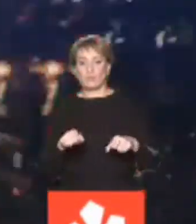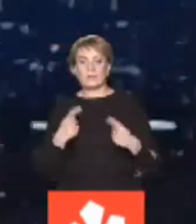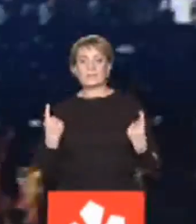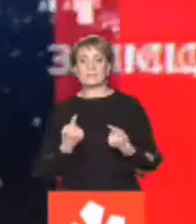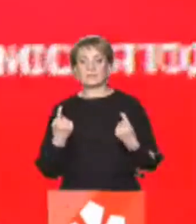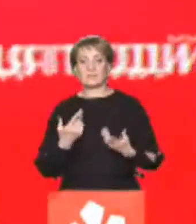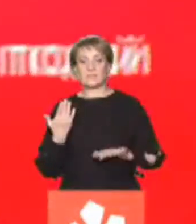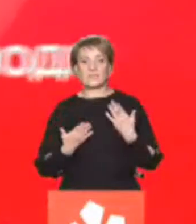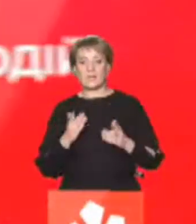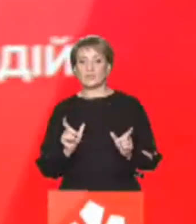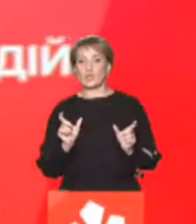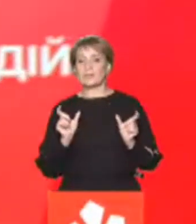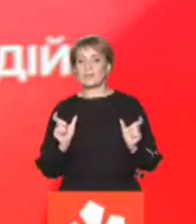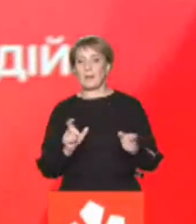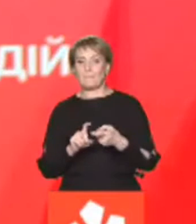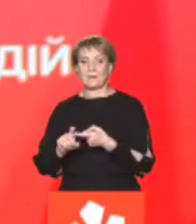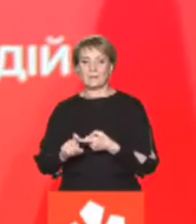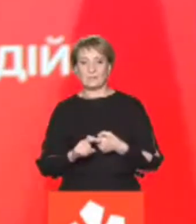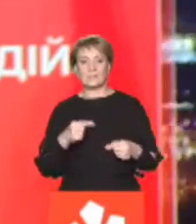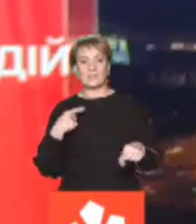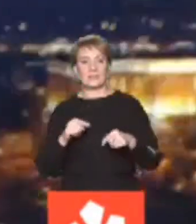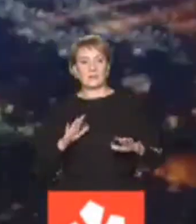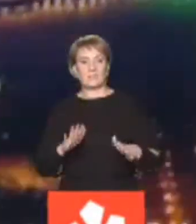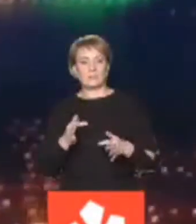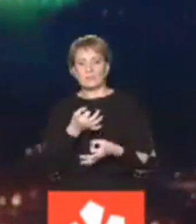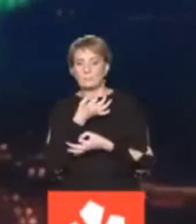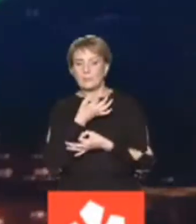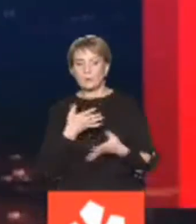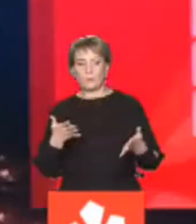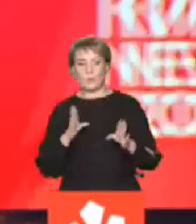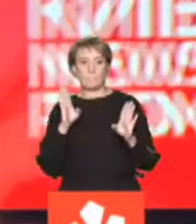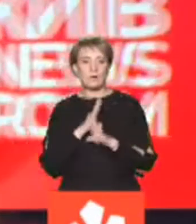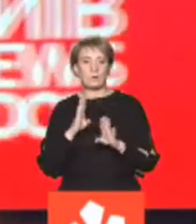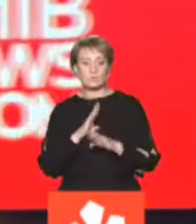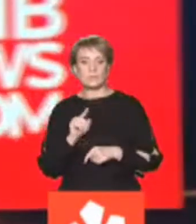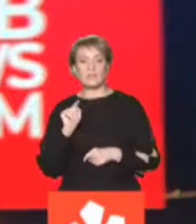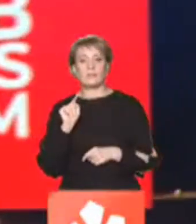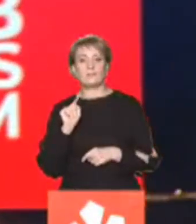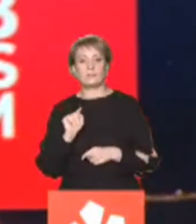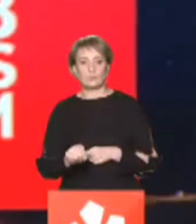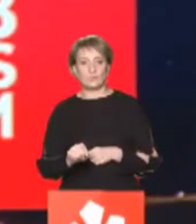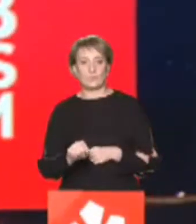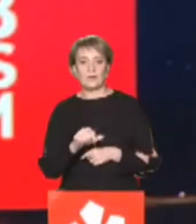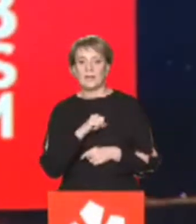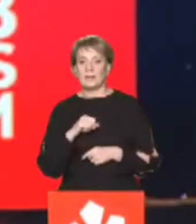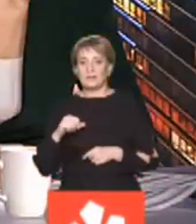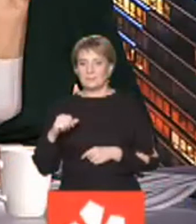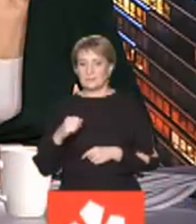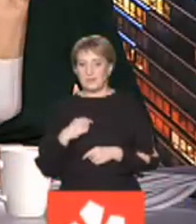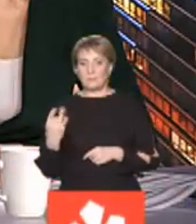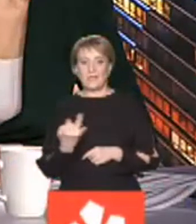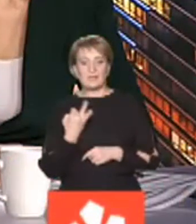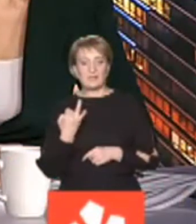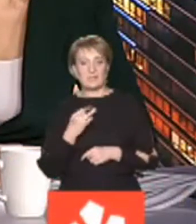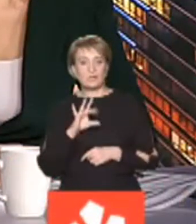зазвичай, якщо не пандемія, то футбол, гра відбувається при будь-якій погоді. В тому-то і вся... Справа, так? Рум. Да.